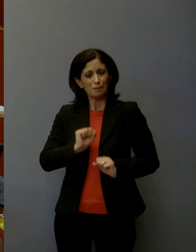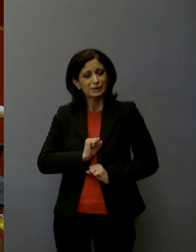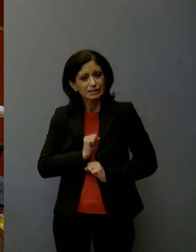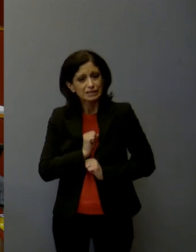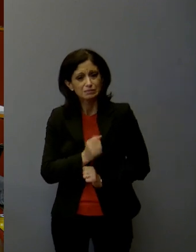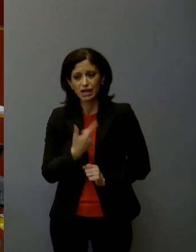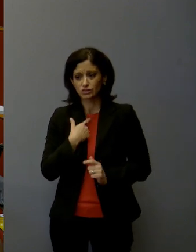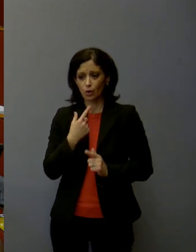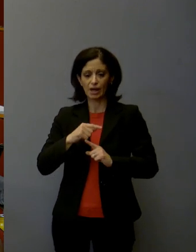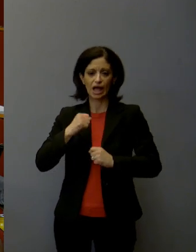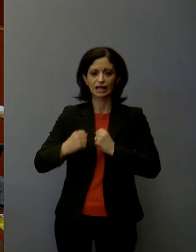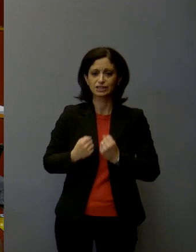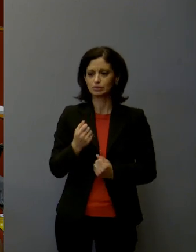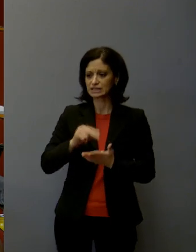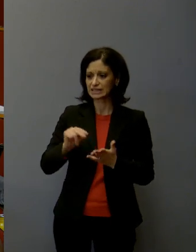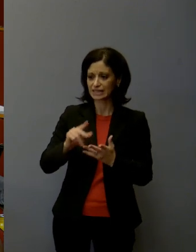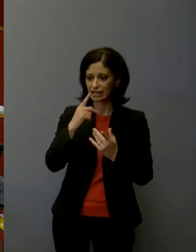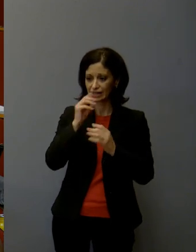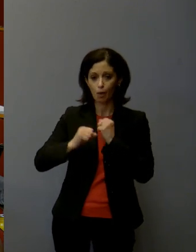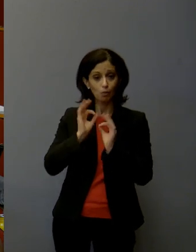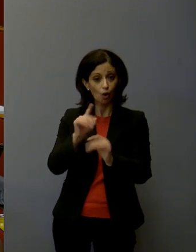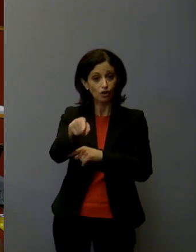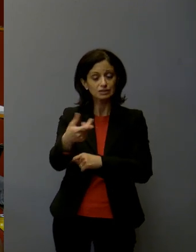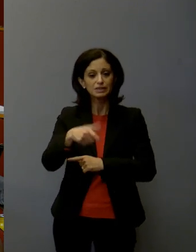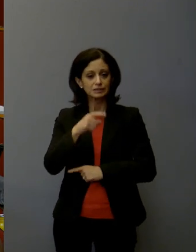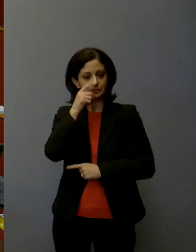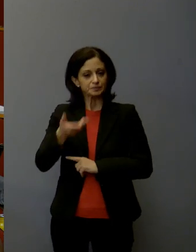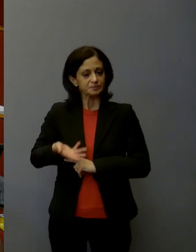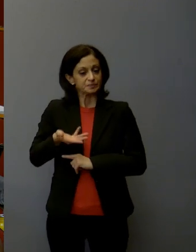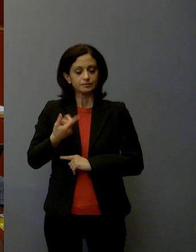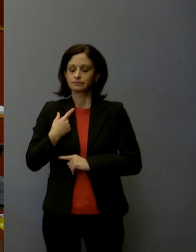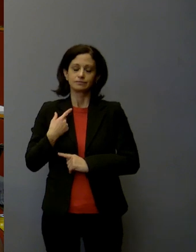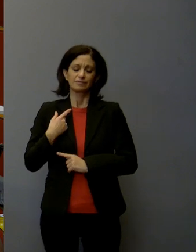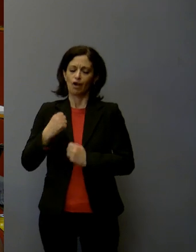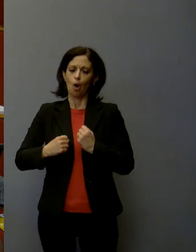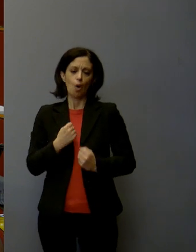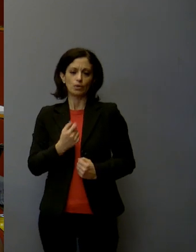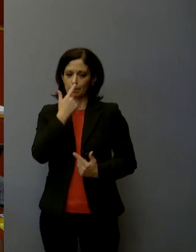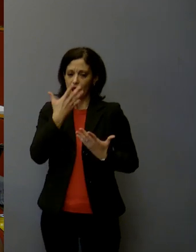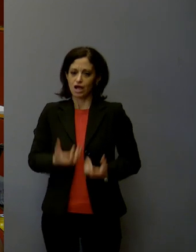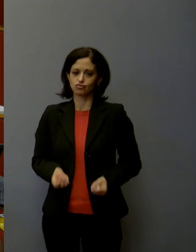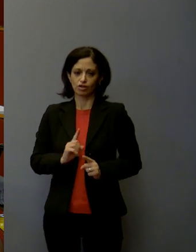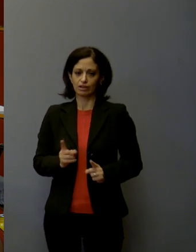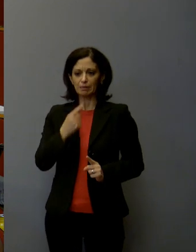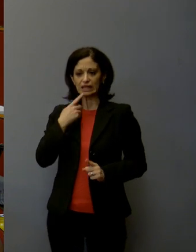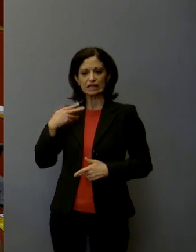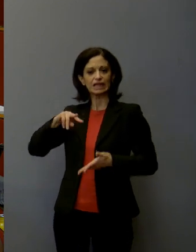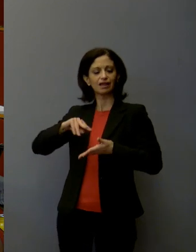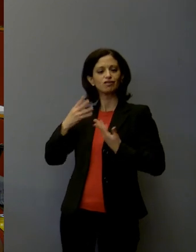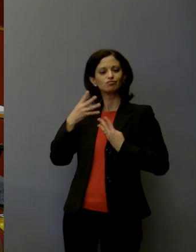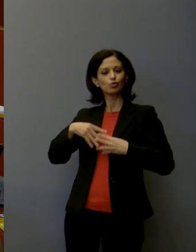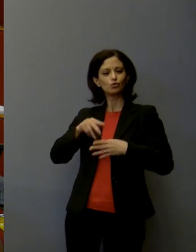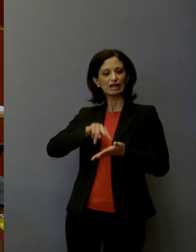ravvisare questo atteggiamento da parte della segreteria generale perché la supponenza non è un atteggiamento che può essere accettabile da chi ha funzioni tecniche